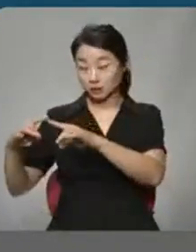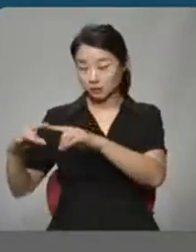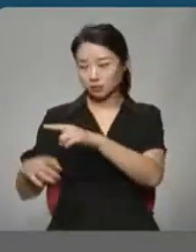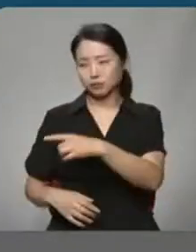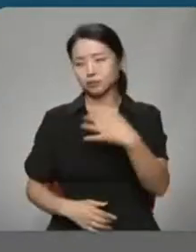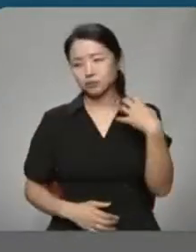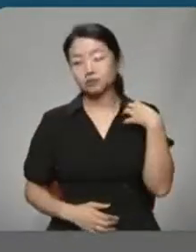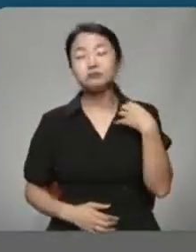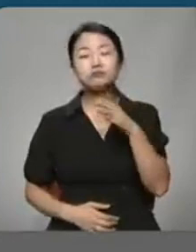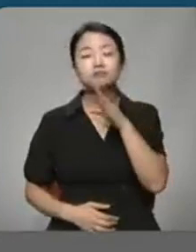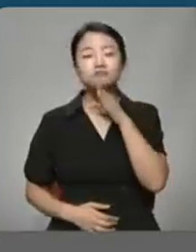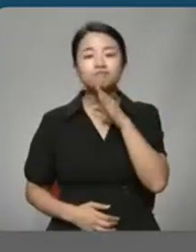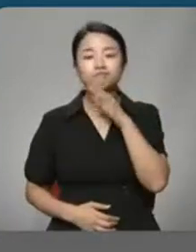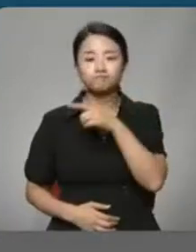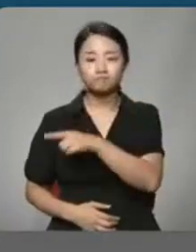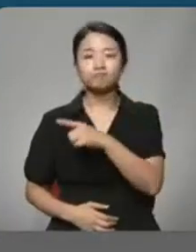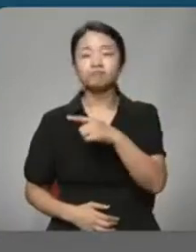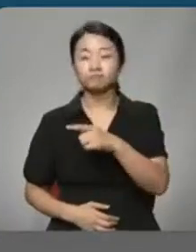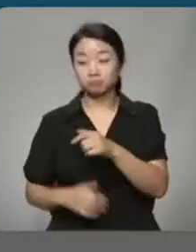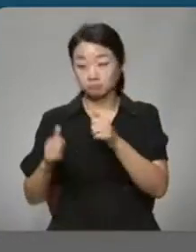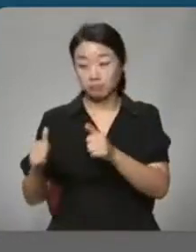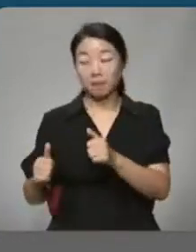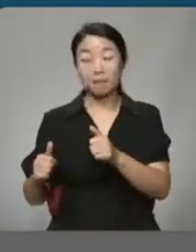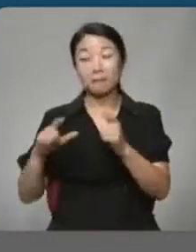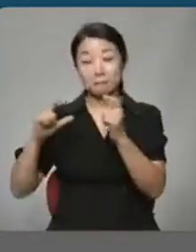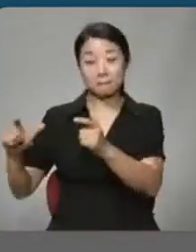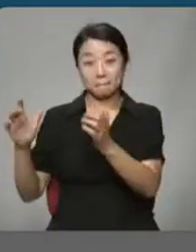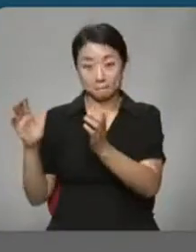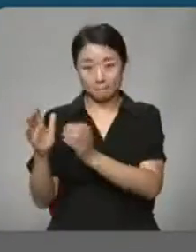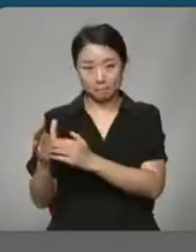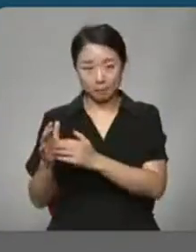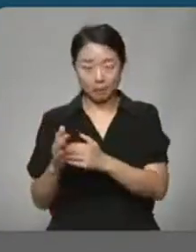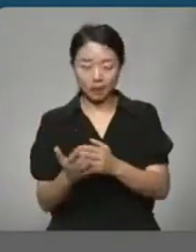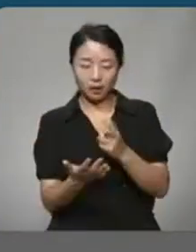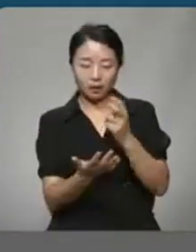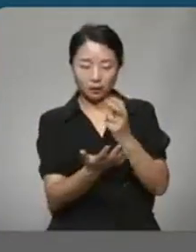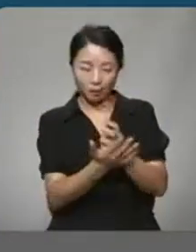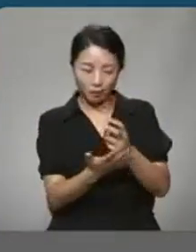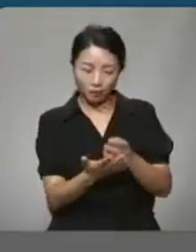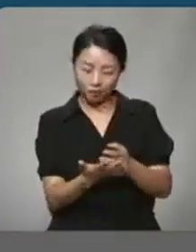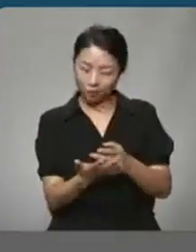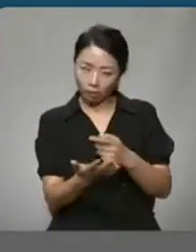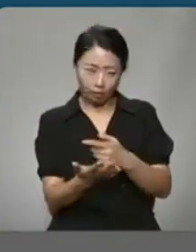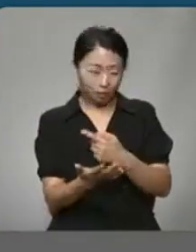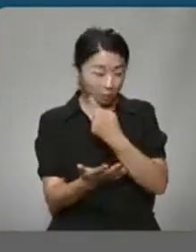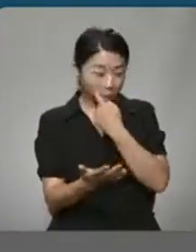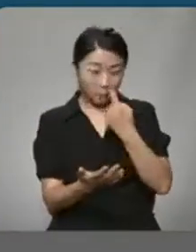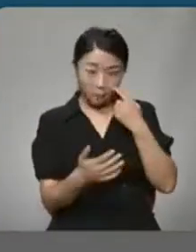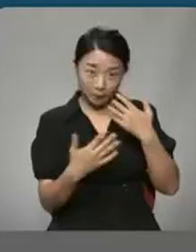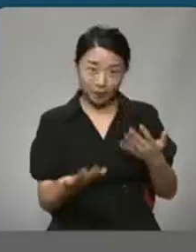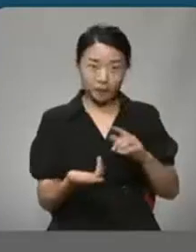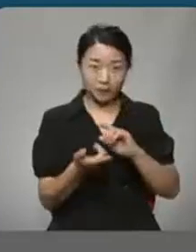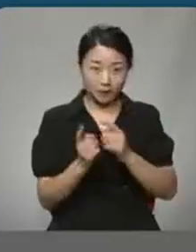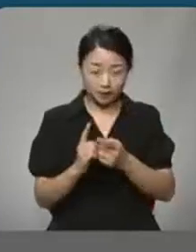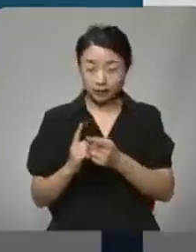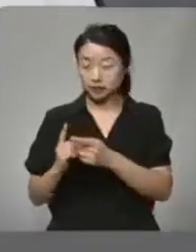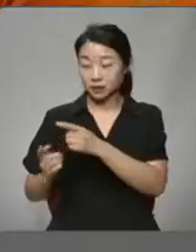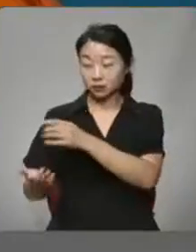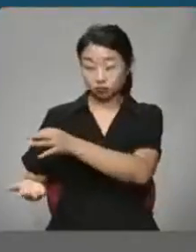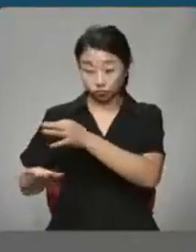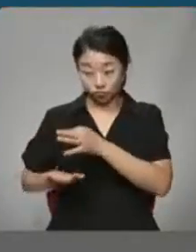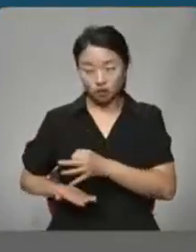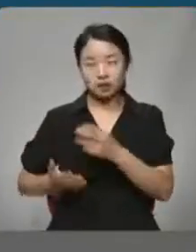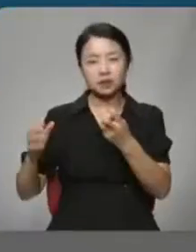책임이 있다고 인정했습니다. 다만 법적으로 지급 근거가 없는 금액을 제외하고 한전의 비용 상환